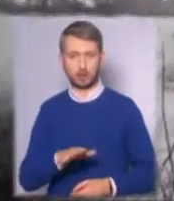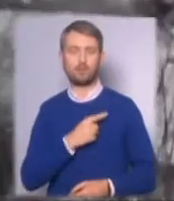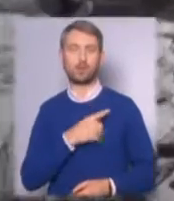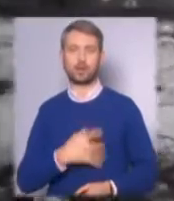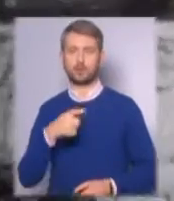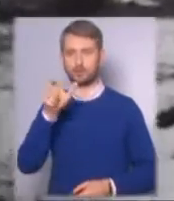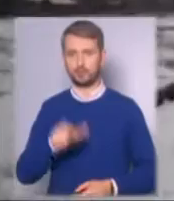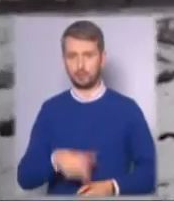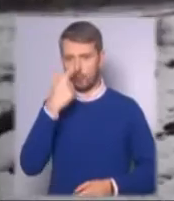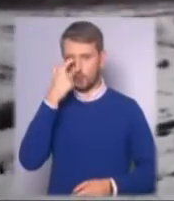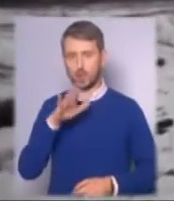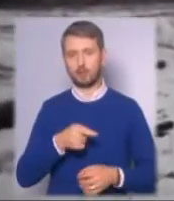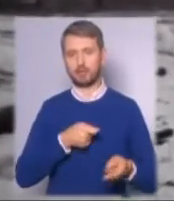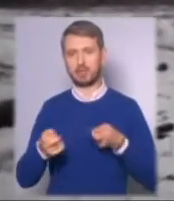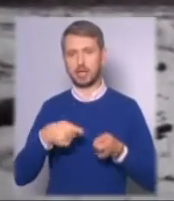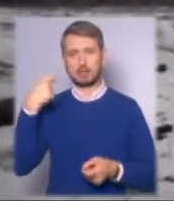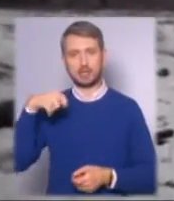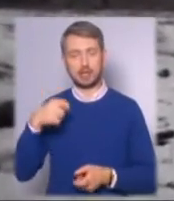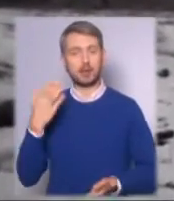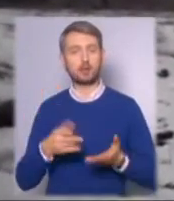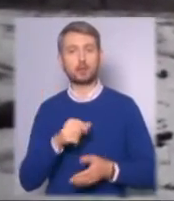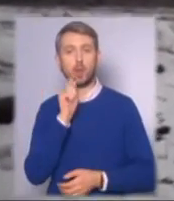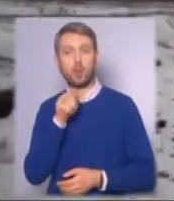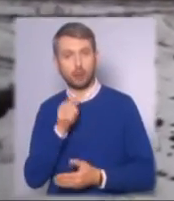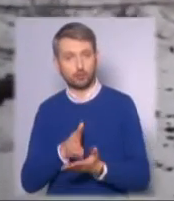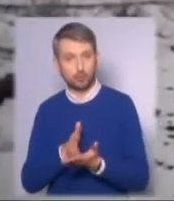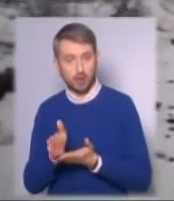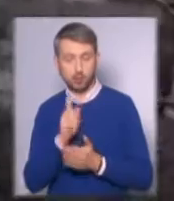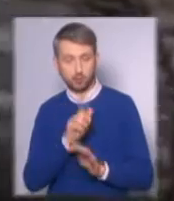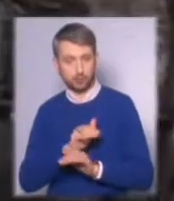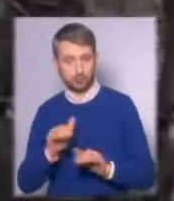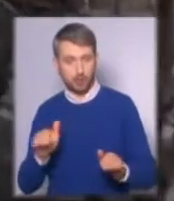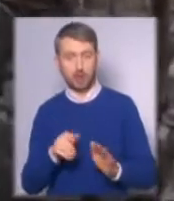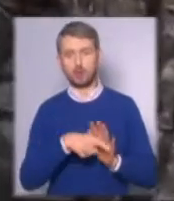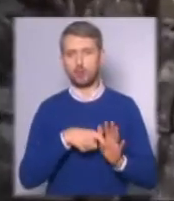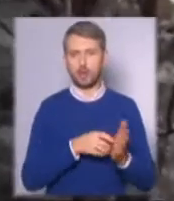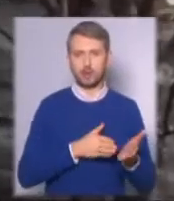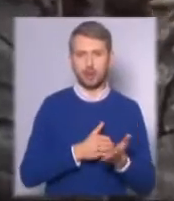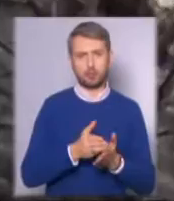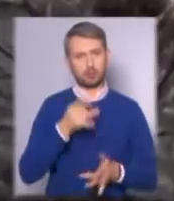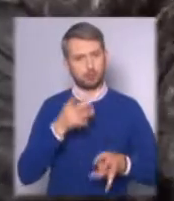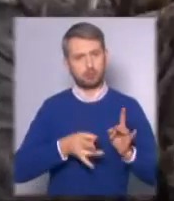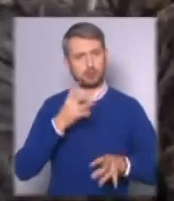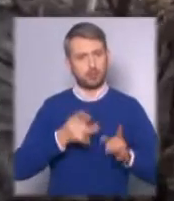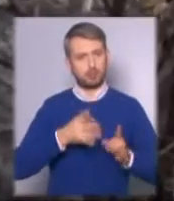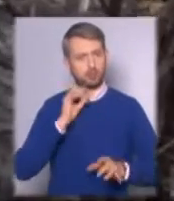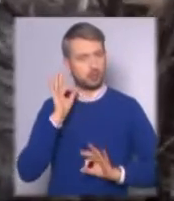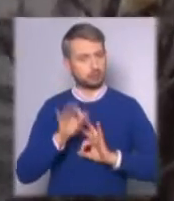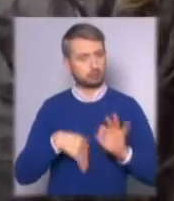повідомляють в адміністрації президента. Якщо на Луганському напрямку триває затишшя, то на Донецькому обстріли не припиняються.